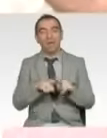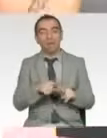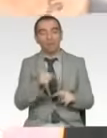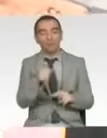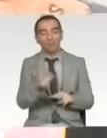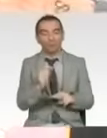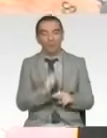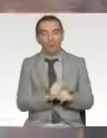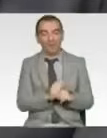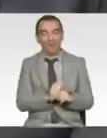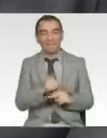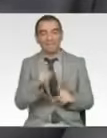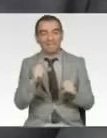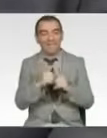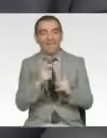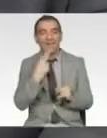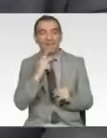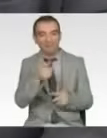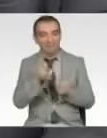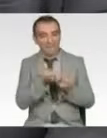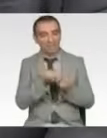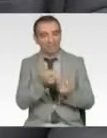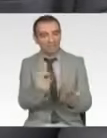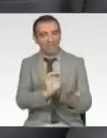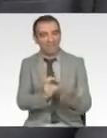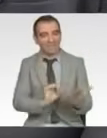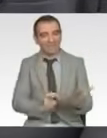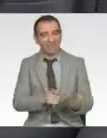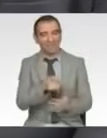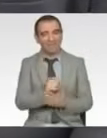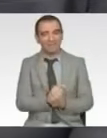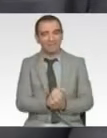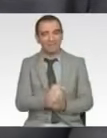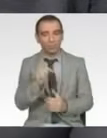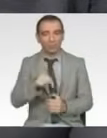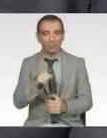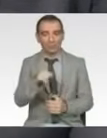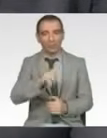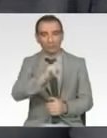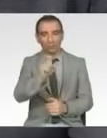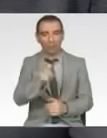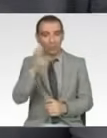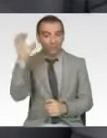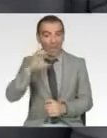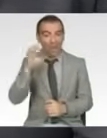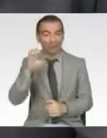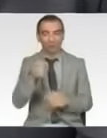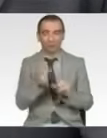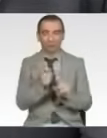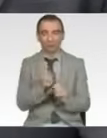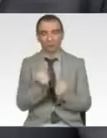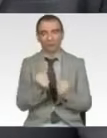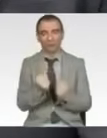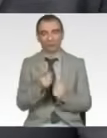bugün Dilek Hanım yanında eğitimci yazar ve ben bugün seni soru yağmuruna tutup